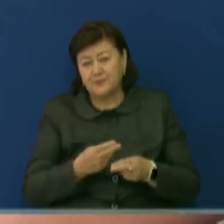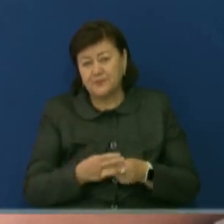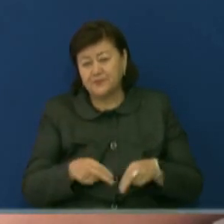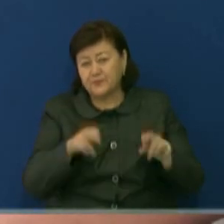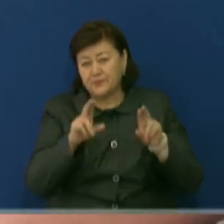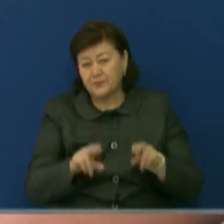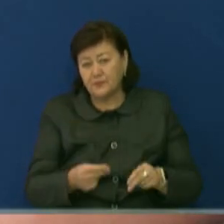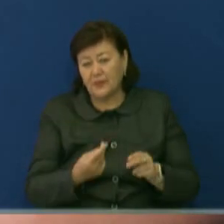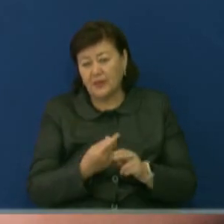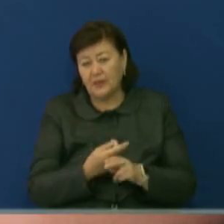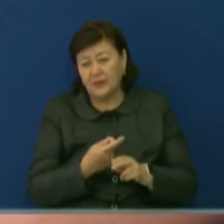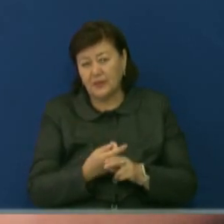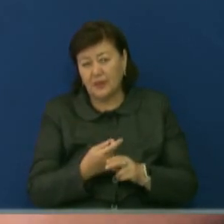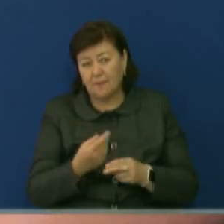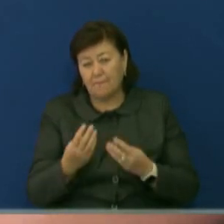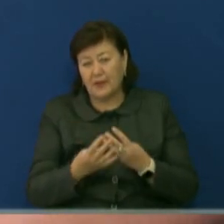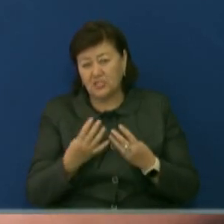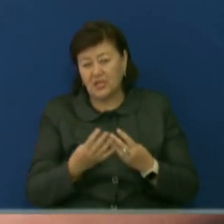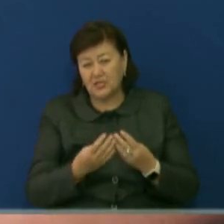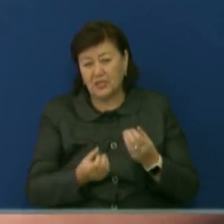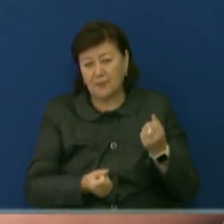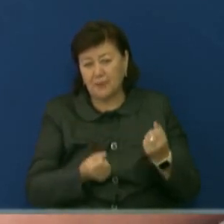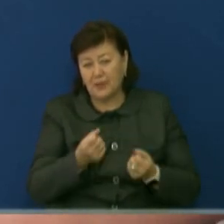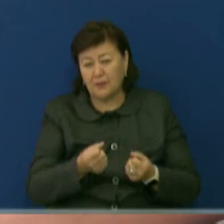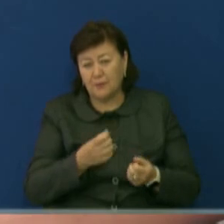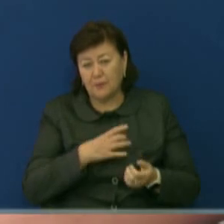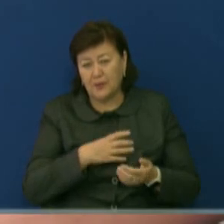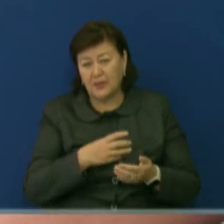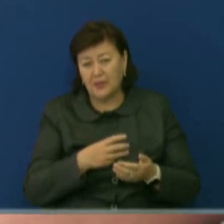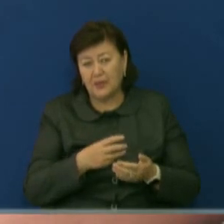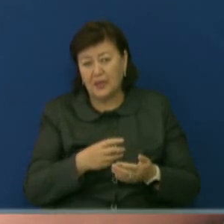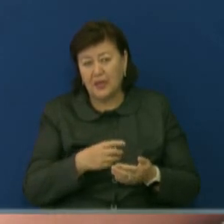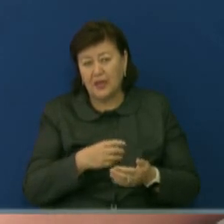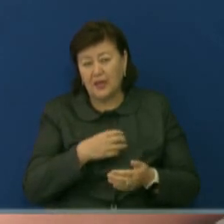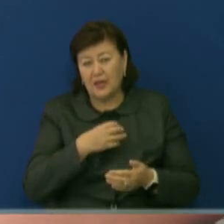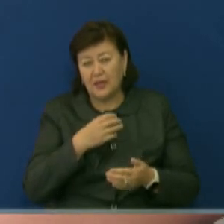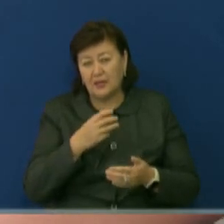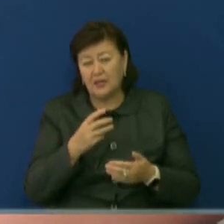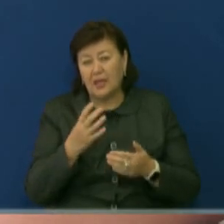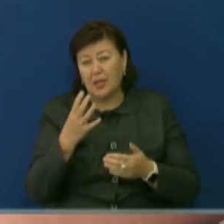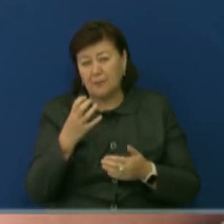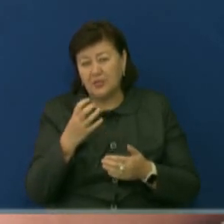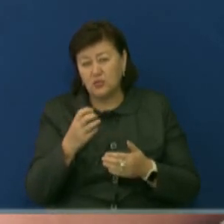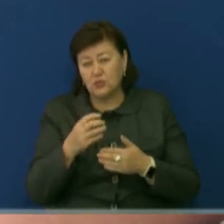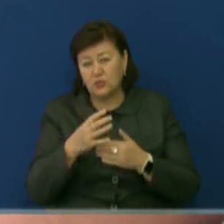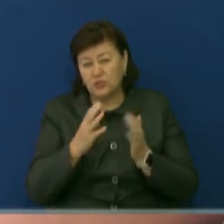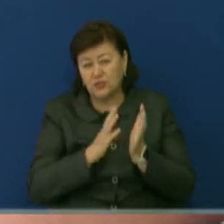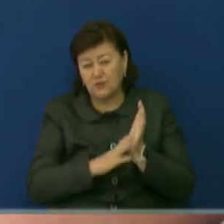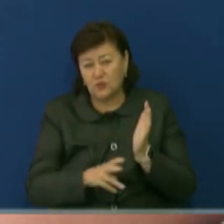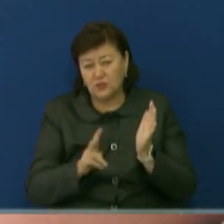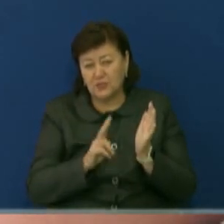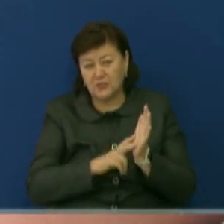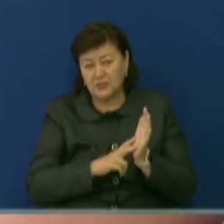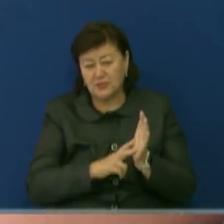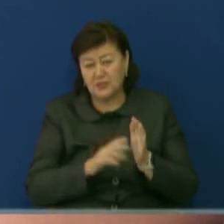специальной техники, пожарной машине, были привлечены к административной ответственности по статье 597